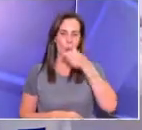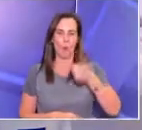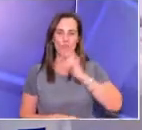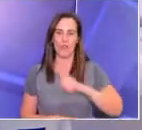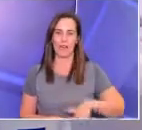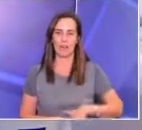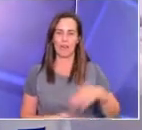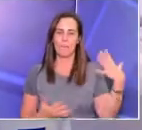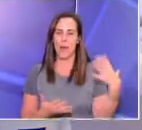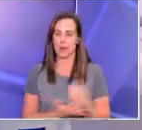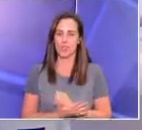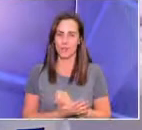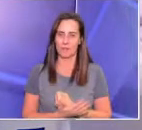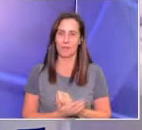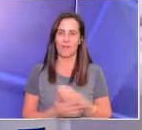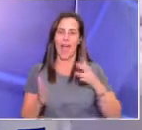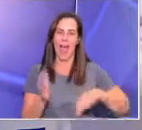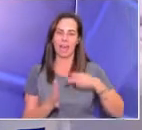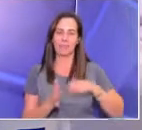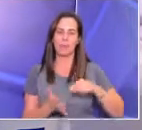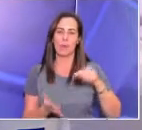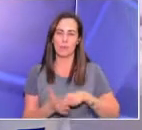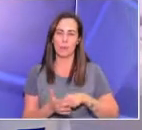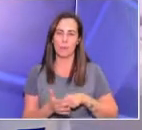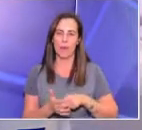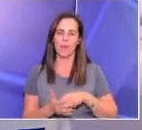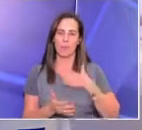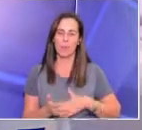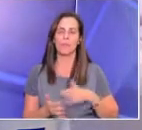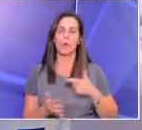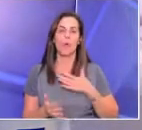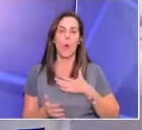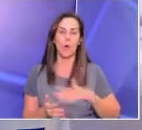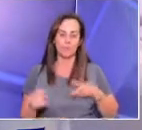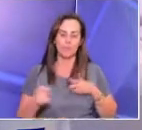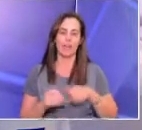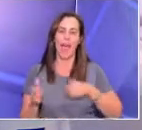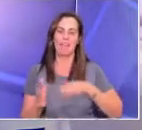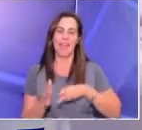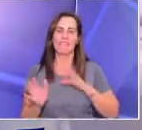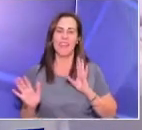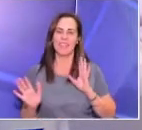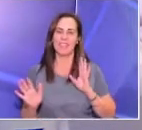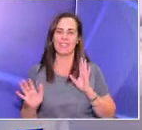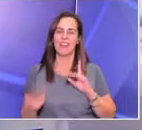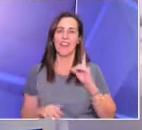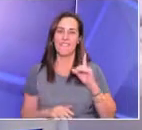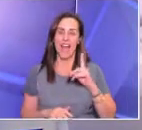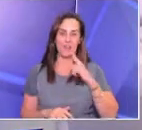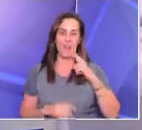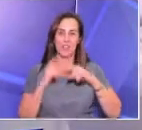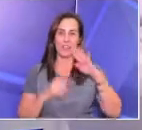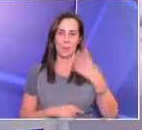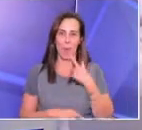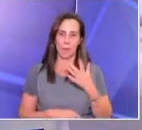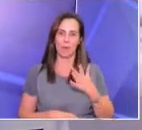העיר, מקשים את חלומו הגדול, רכבת קלה, זו הסיבה שהוא הלך לקדנציה הזאת. הוא רוצה לפתוח את הרכבת הקלה. הוא רוצה לחתוך את הסרט. ואז בשנה הרביעית